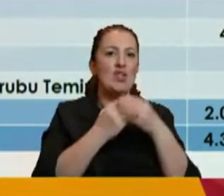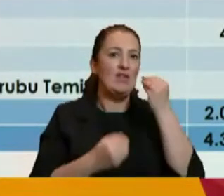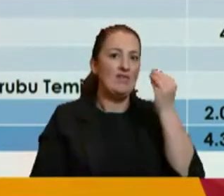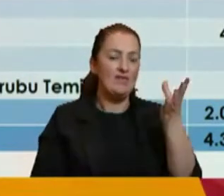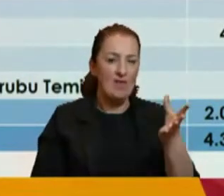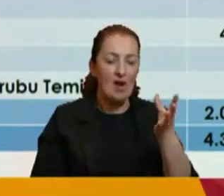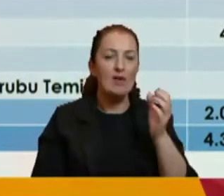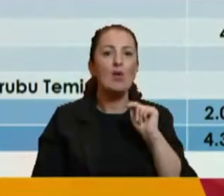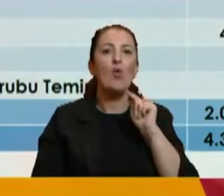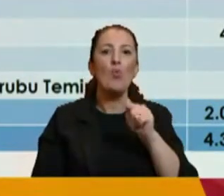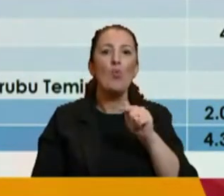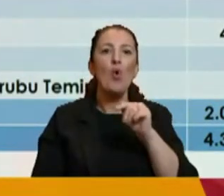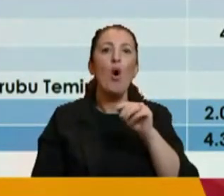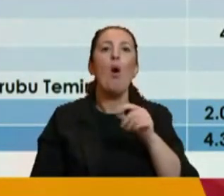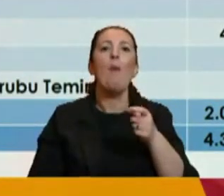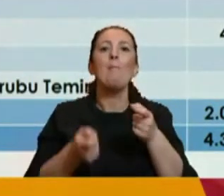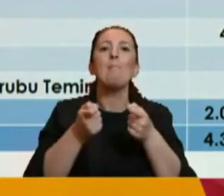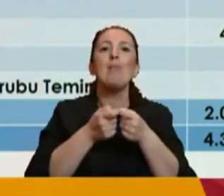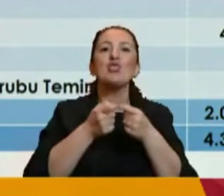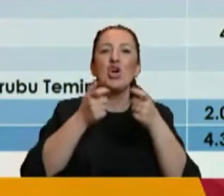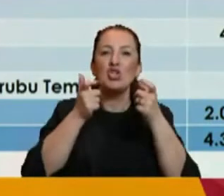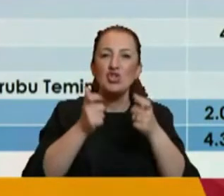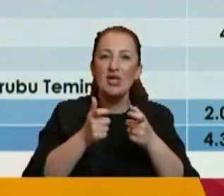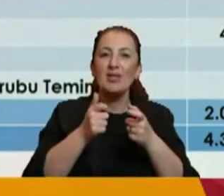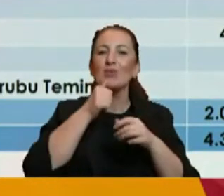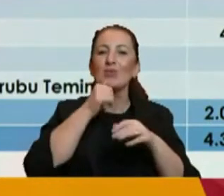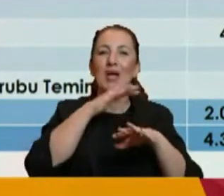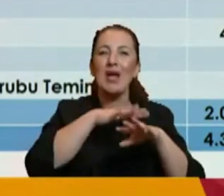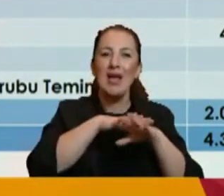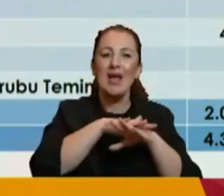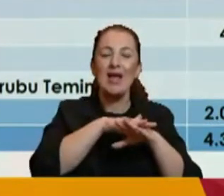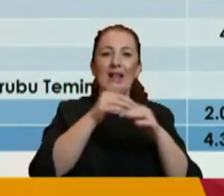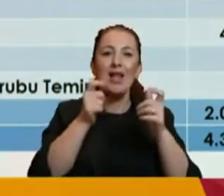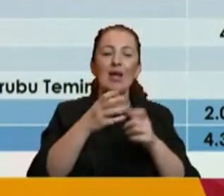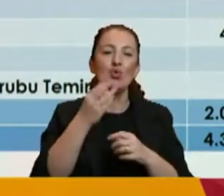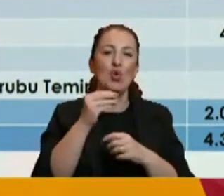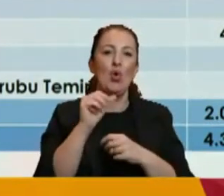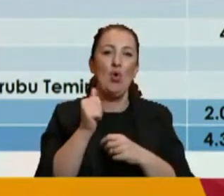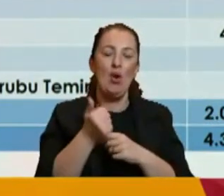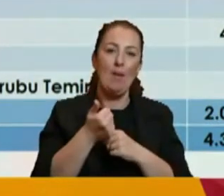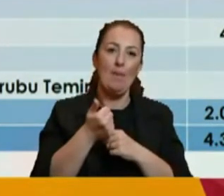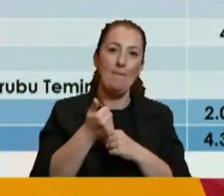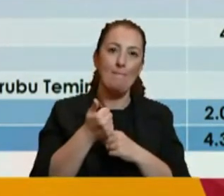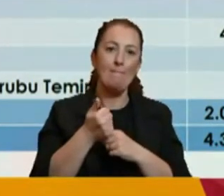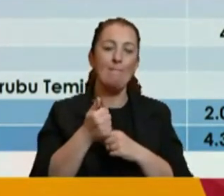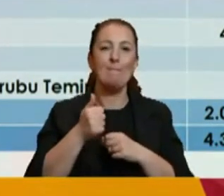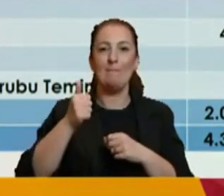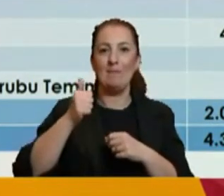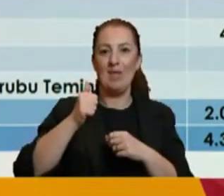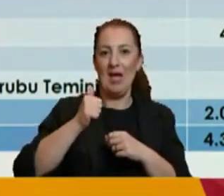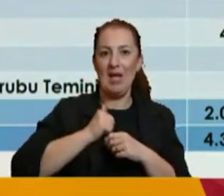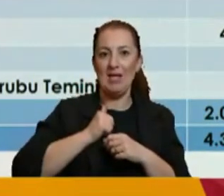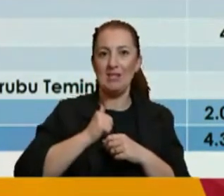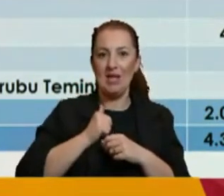Yani bu Başakşehir ile gülücük atma tesisi yeri çok önemli askerinin